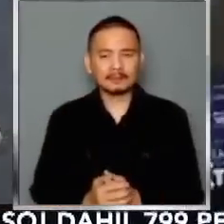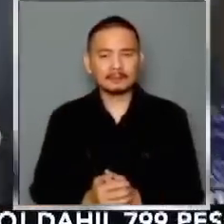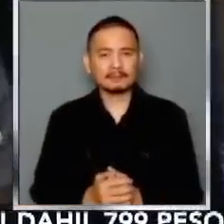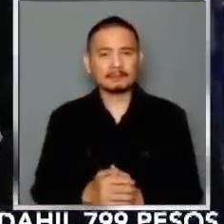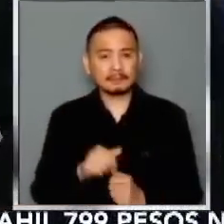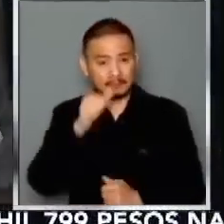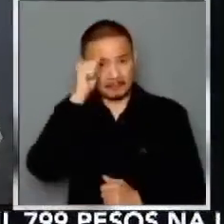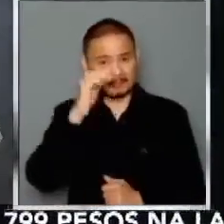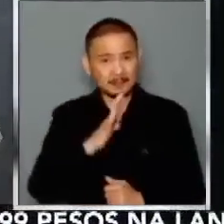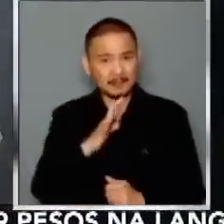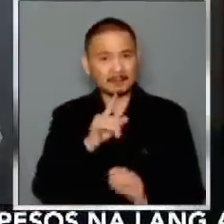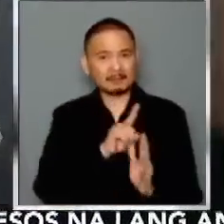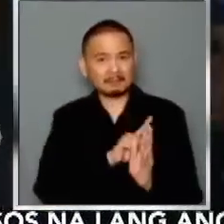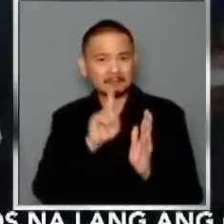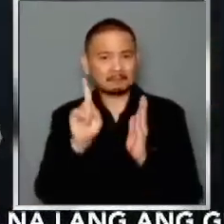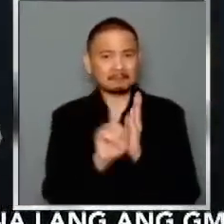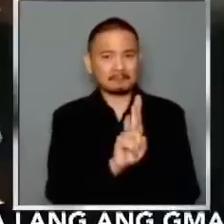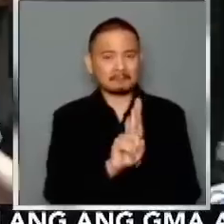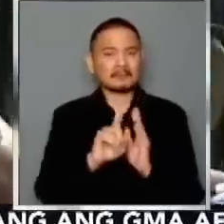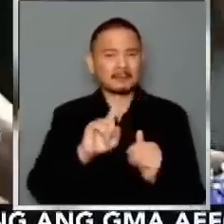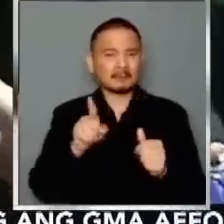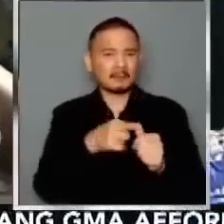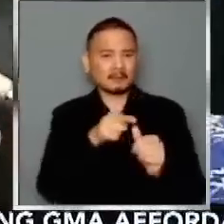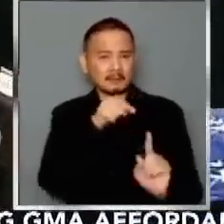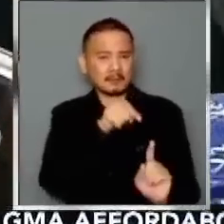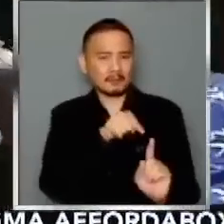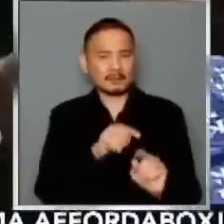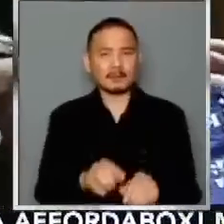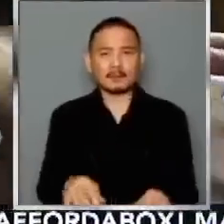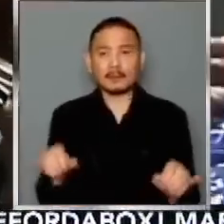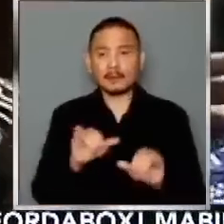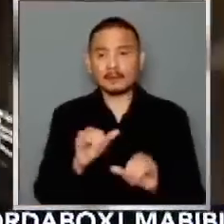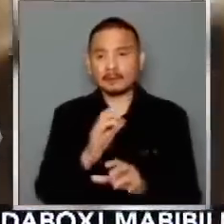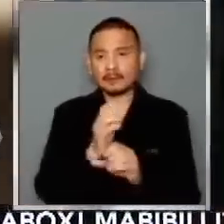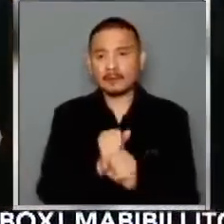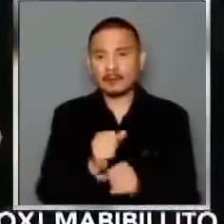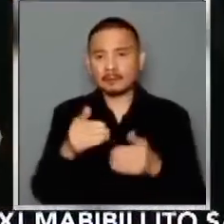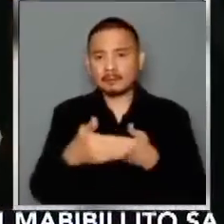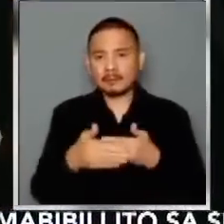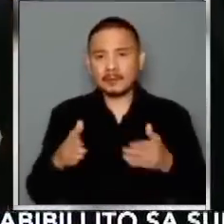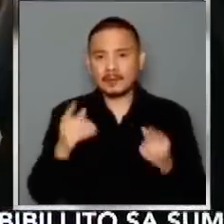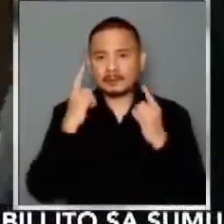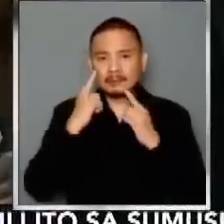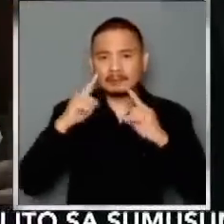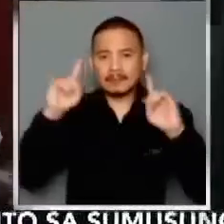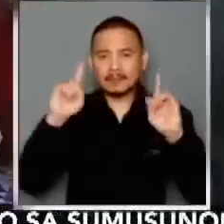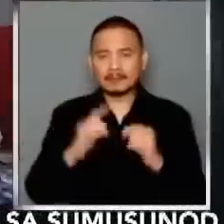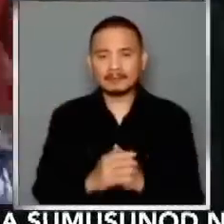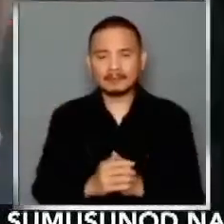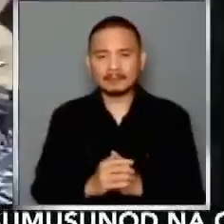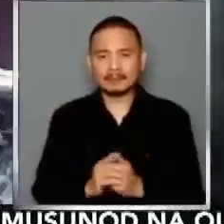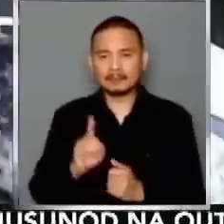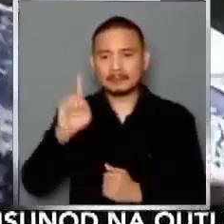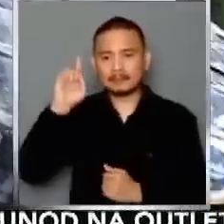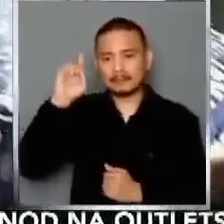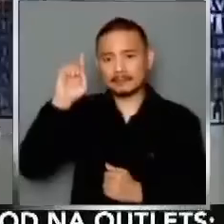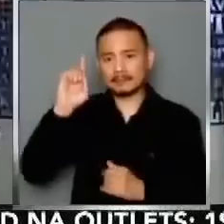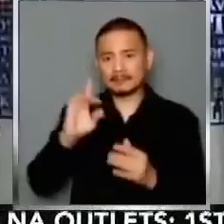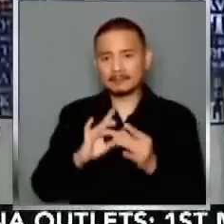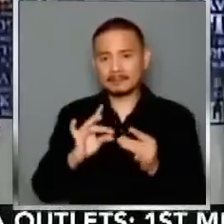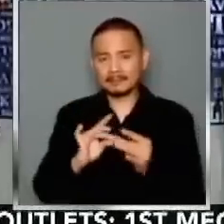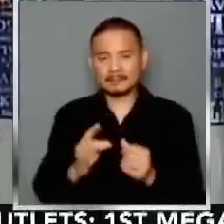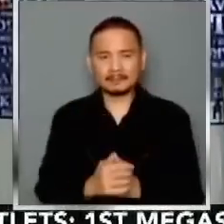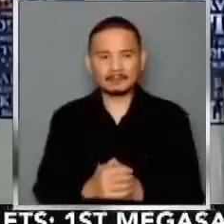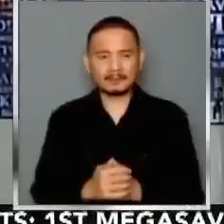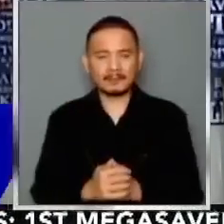ng mga taga-customs at nakuha rin ang balikbayan boxes kalaunan ni-lock ho namin sila tinawagan na namin sila